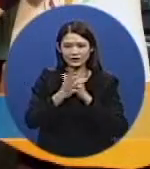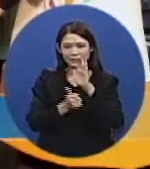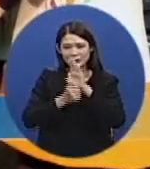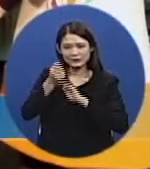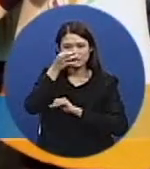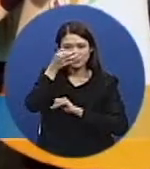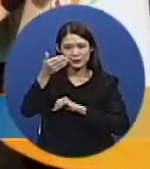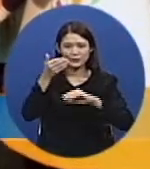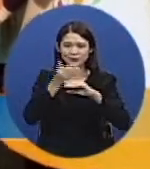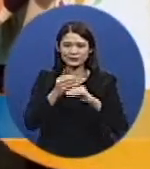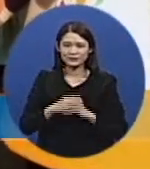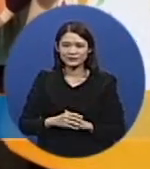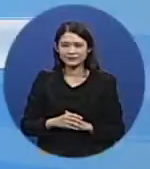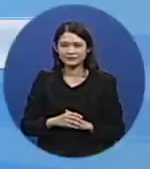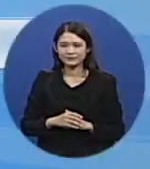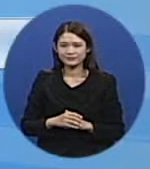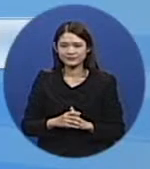희망을 전하고 있습니다.